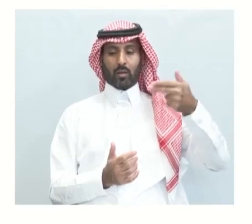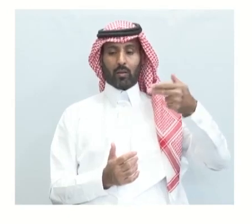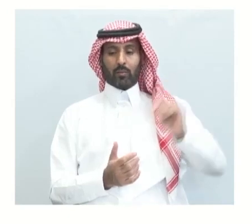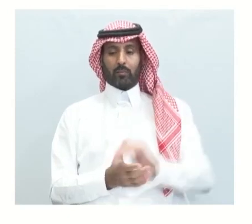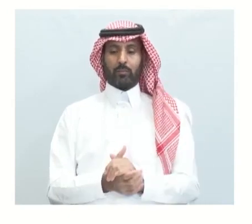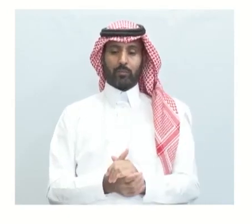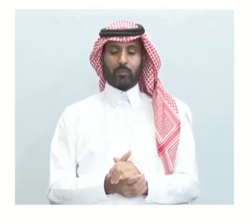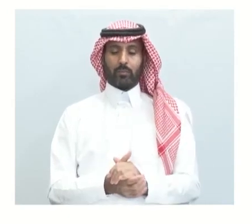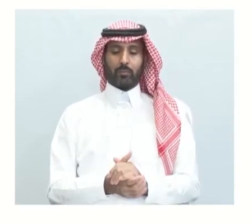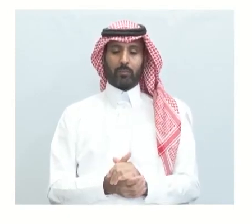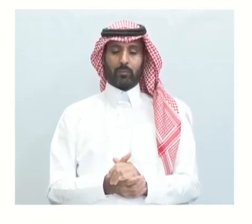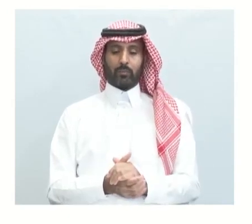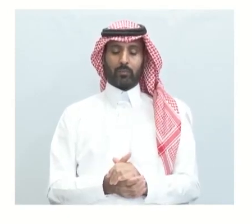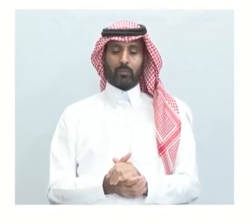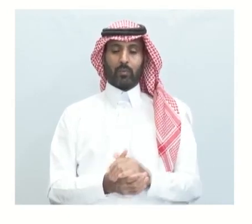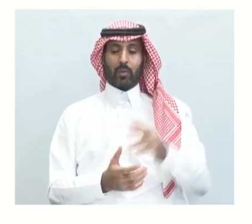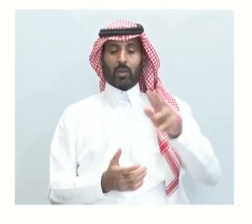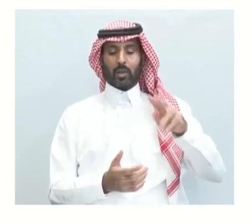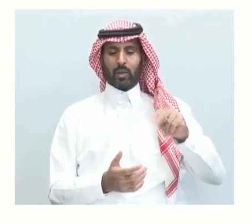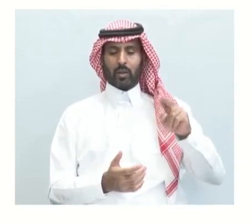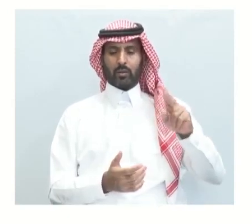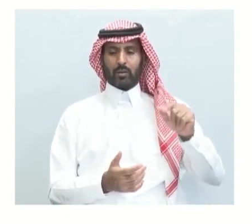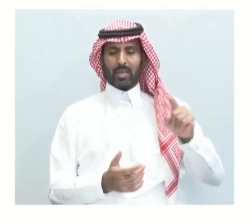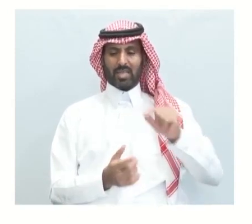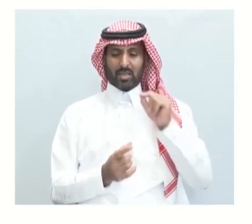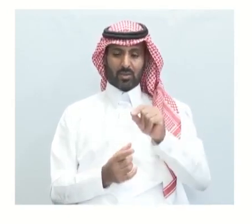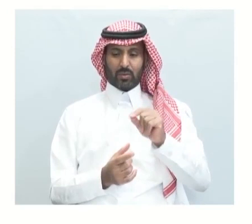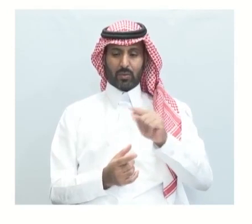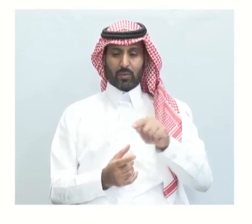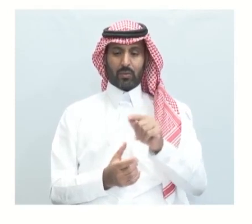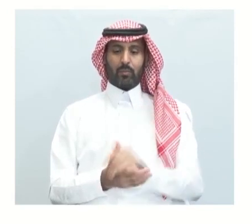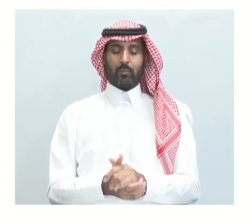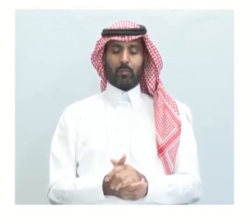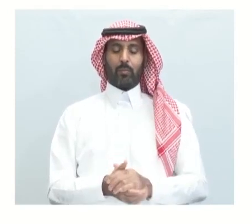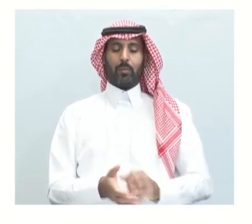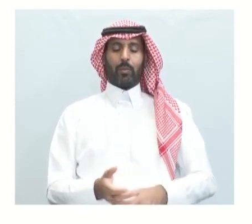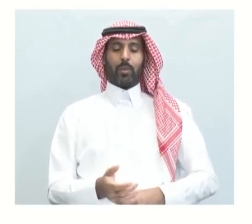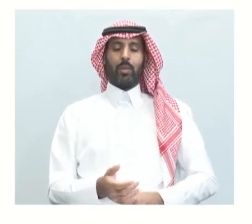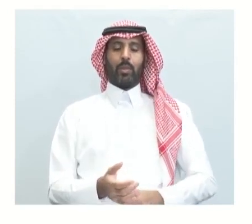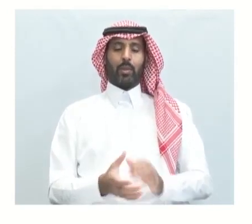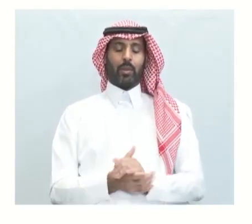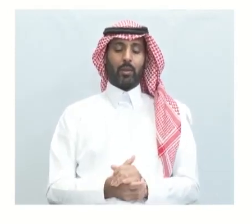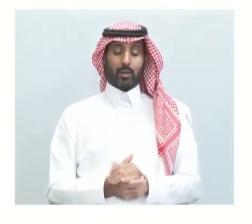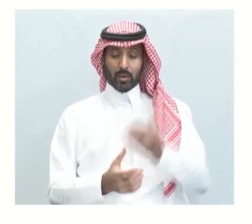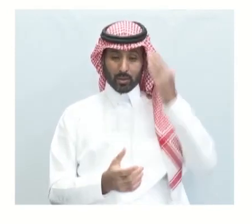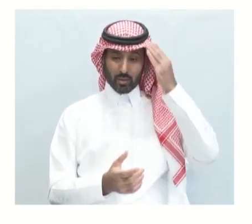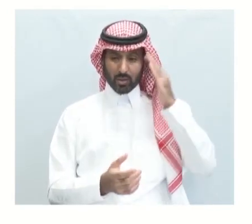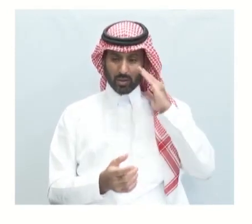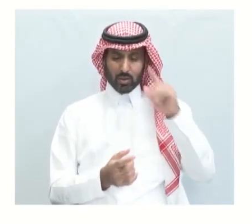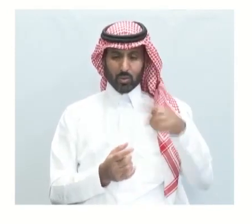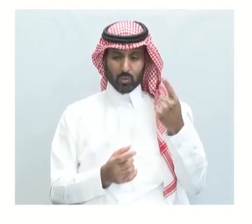القائمه الفارغه تشير مؤشر راس القيمه الفارغه نلاحظ العقده الاولى من الراس نبدا العقده الاولى تدلنا على الثانيه